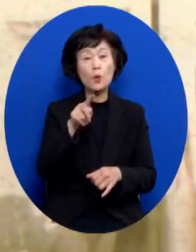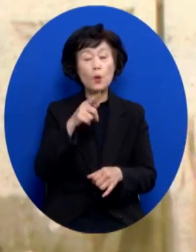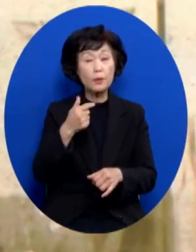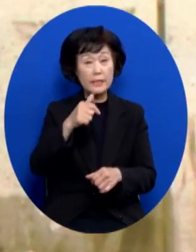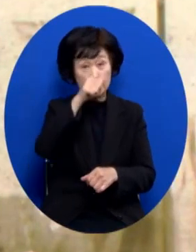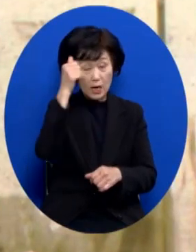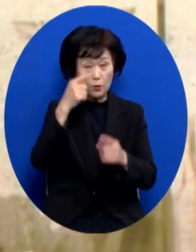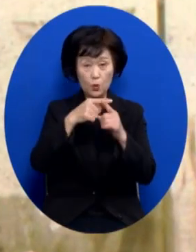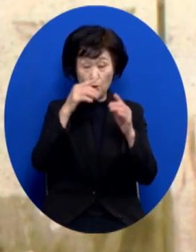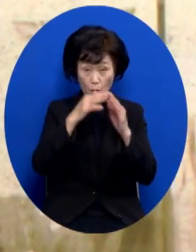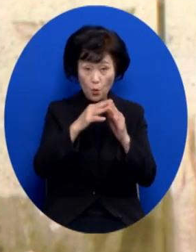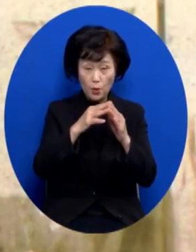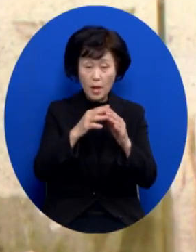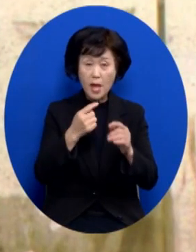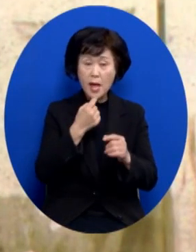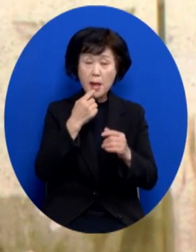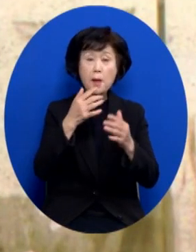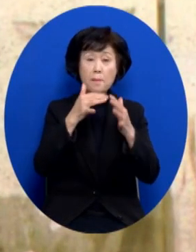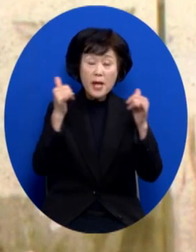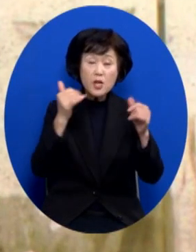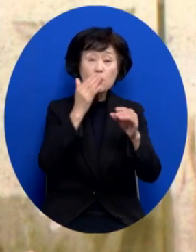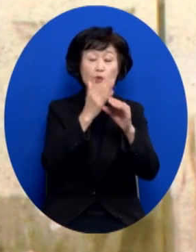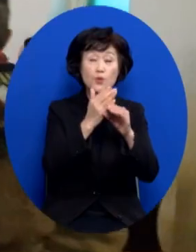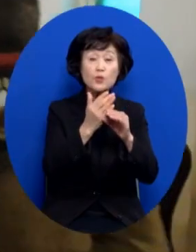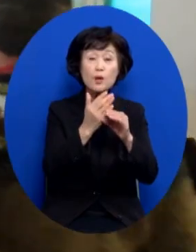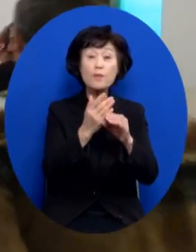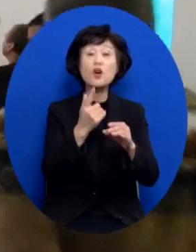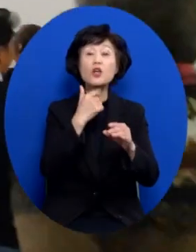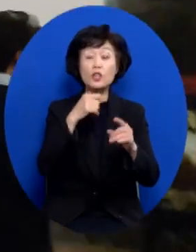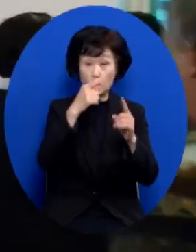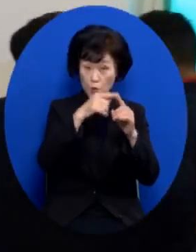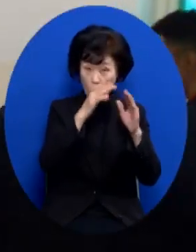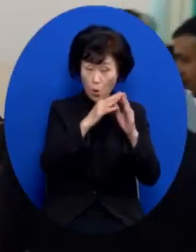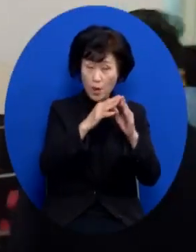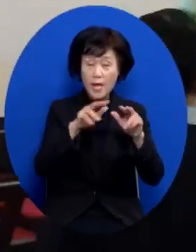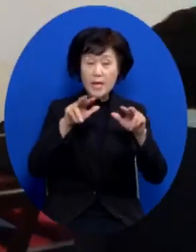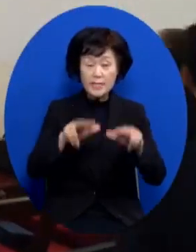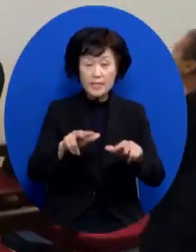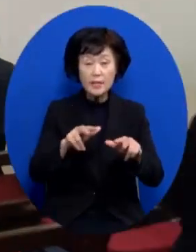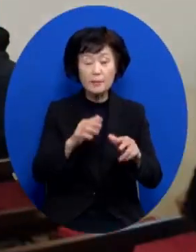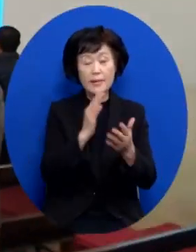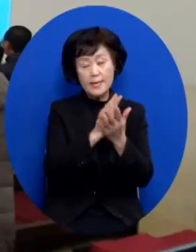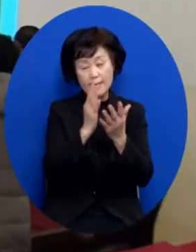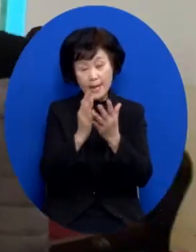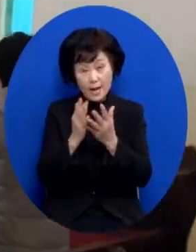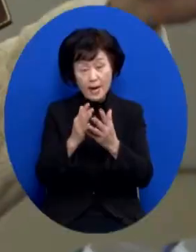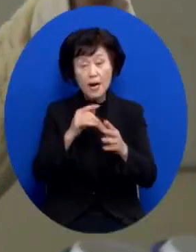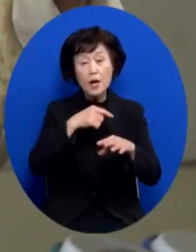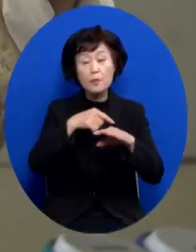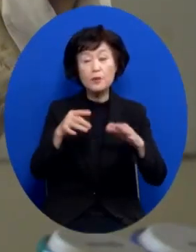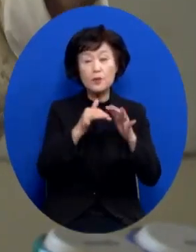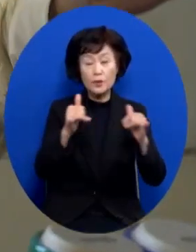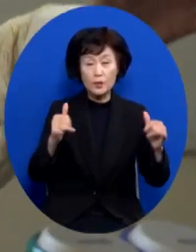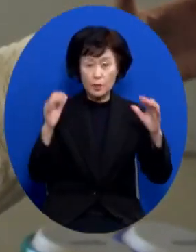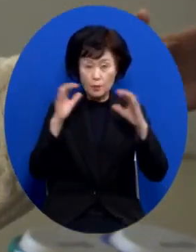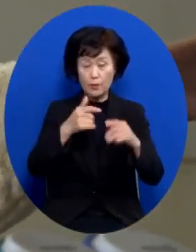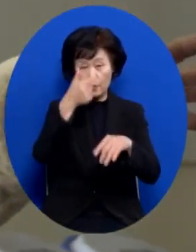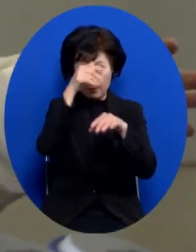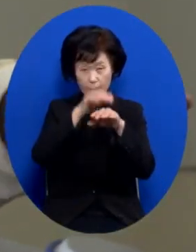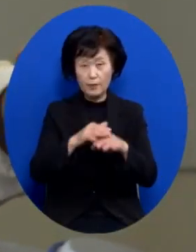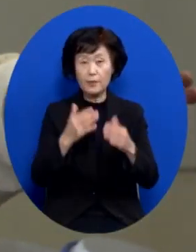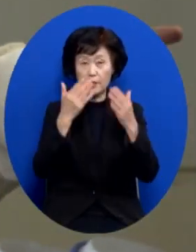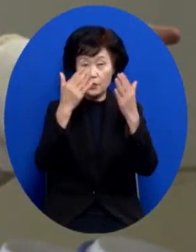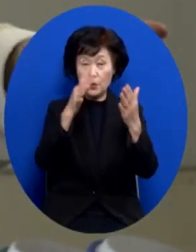백인 중심이었던 과거 부흥의 역사를 뒤로한 채 다양한 민족들이 함께 모여 예배를 드리고 있습니다.